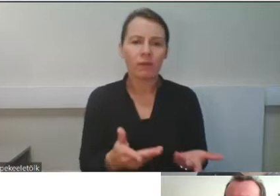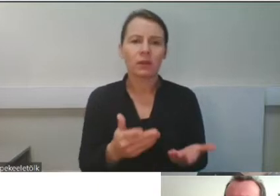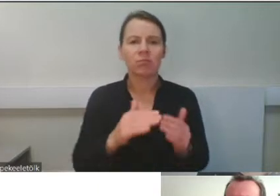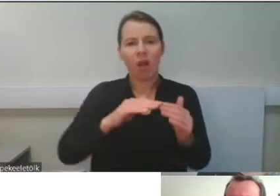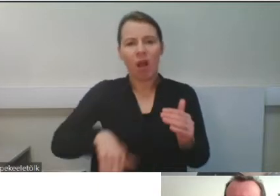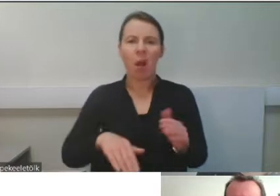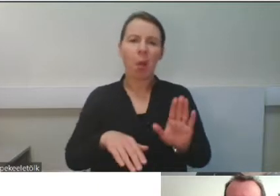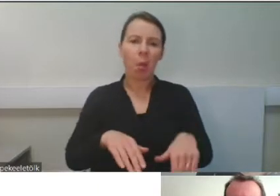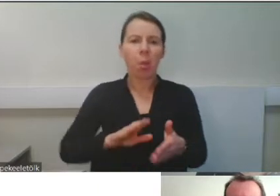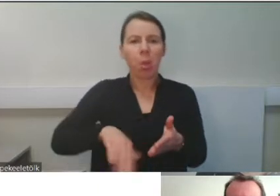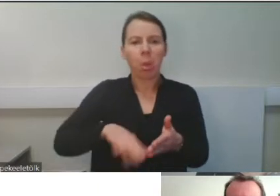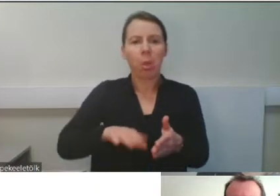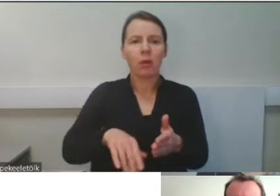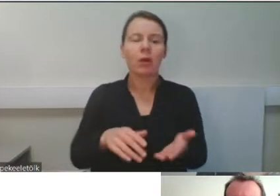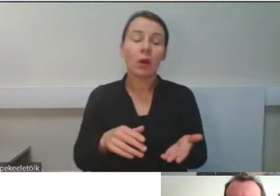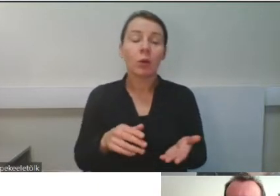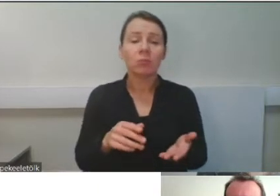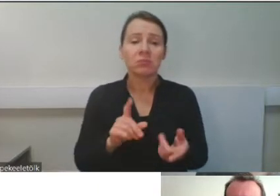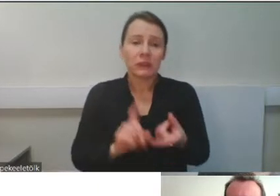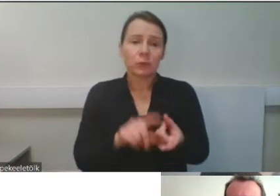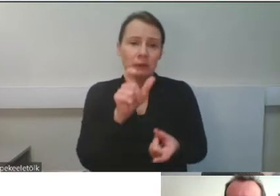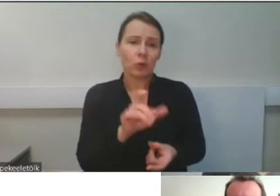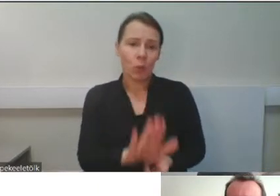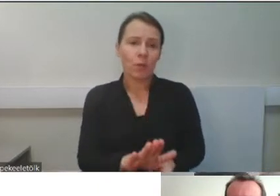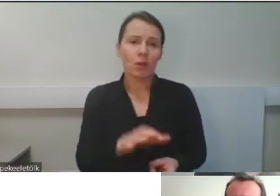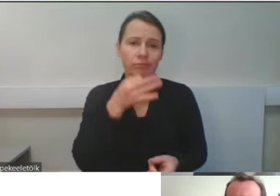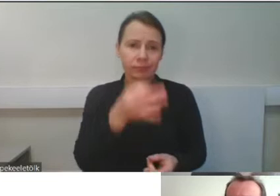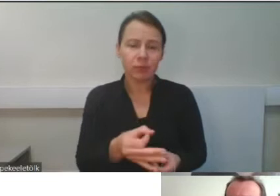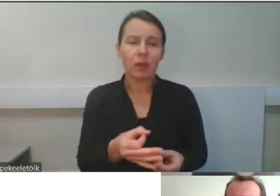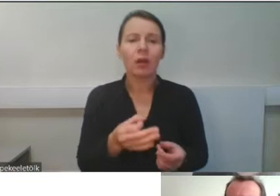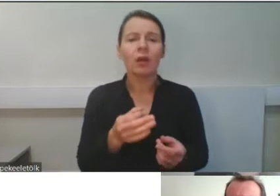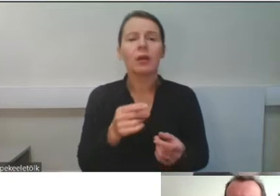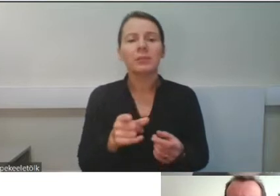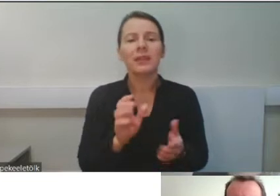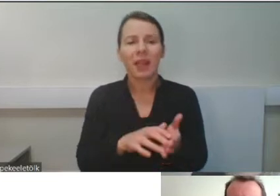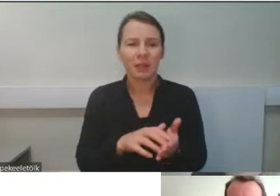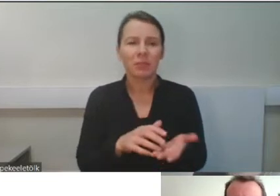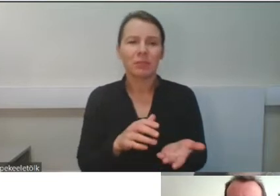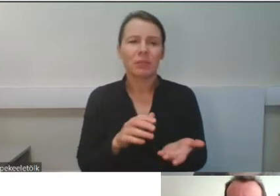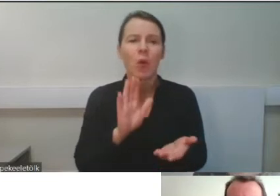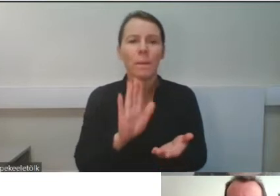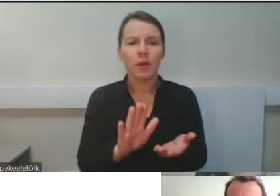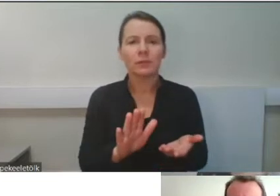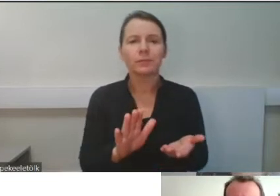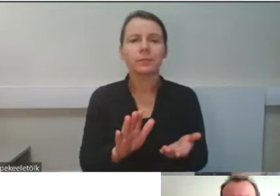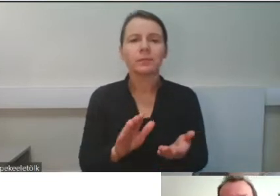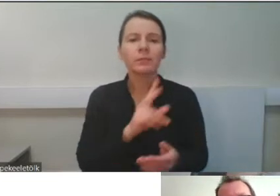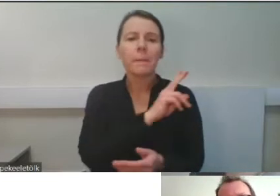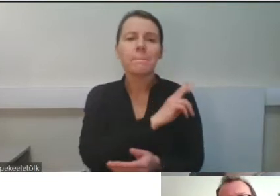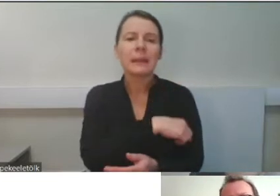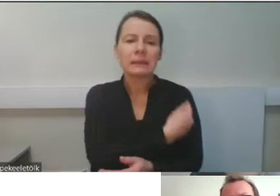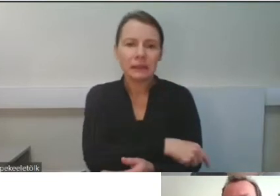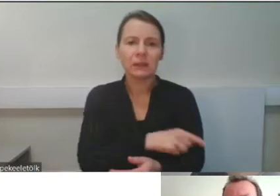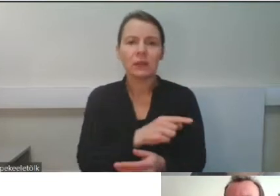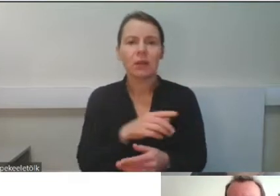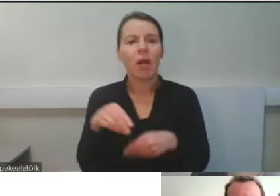disability statistikas võib tähendada siis nii mitut erinevat asja, et alati peab vaatama hoolega, mis selle metoodika